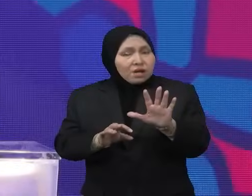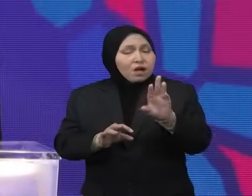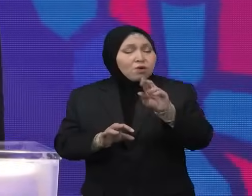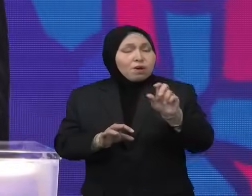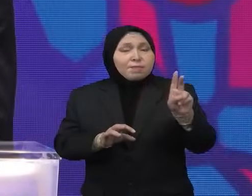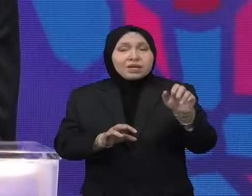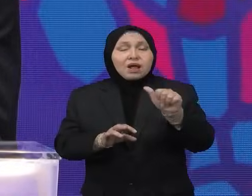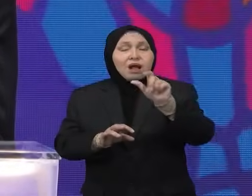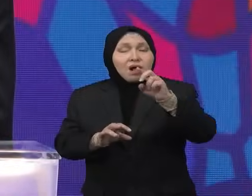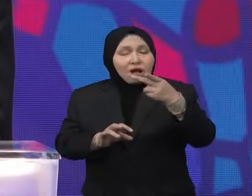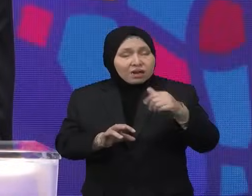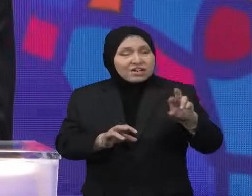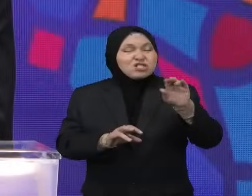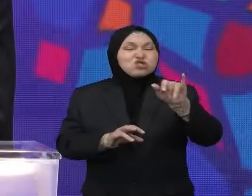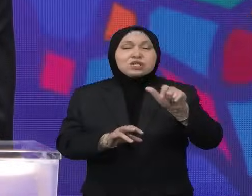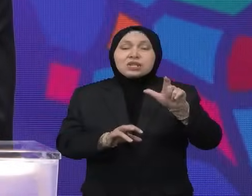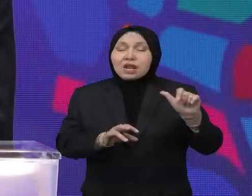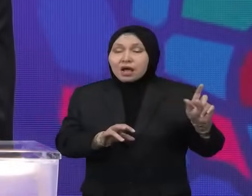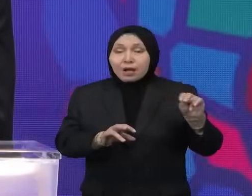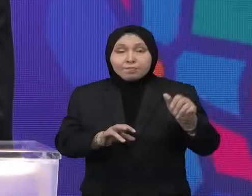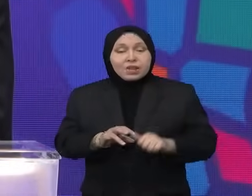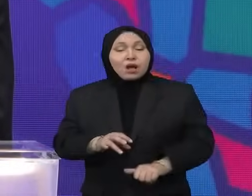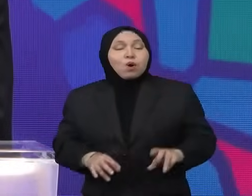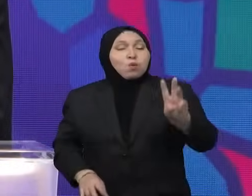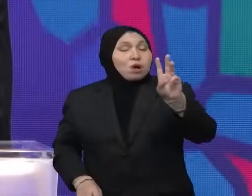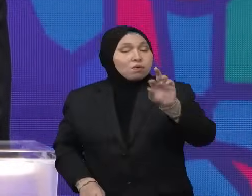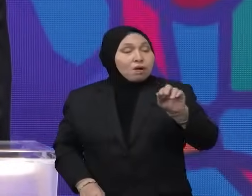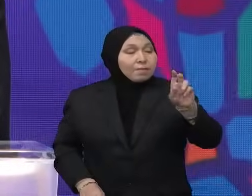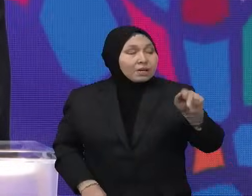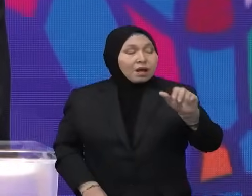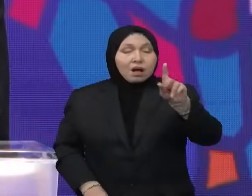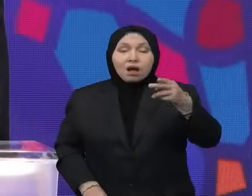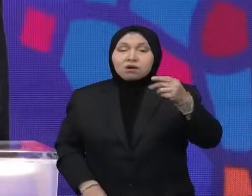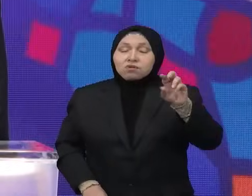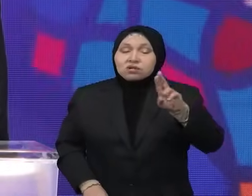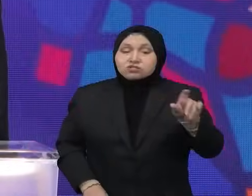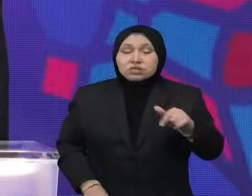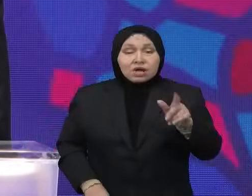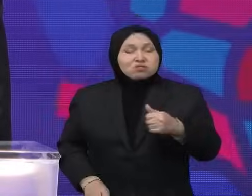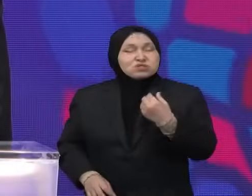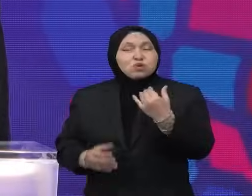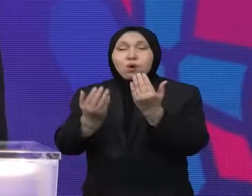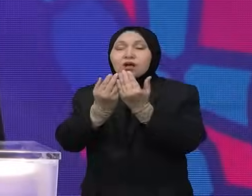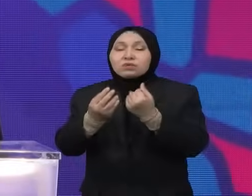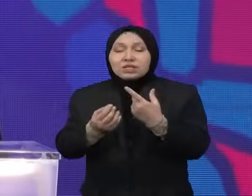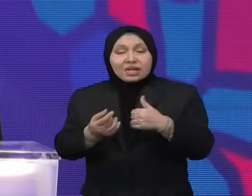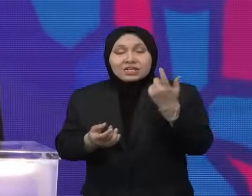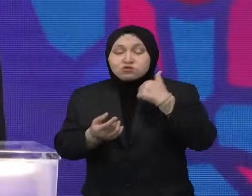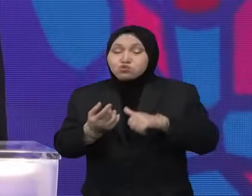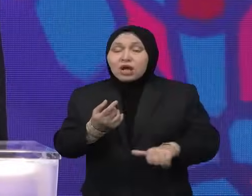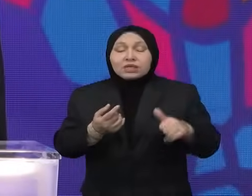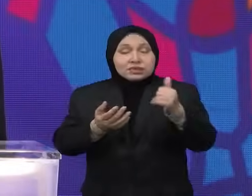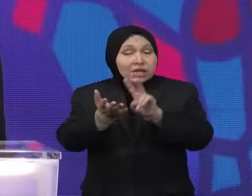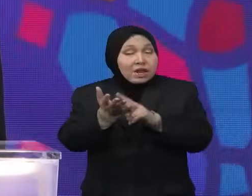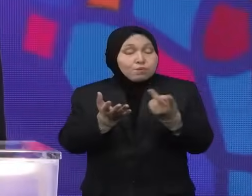Rabbana akhrijna, Rabbana akhrijna. Sikit saja doa yang Ustaz Fas telah tadabbur